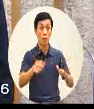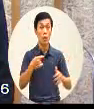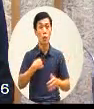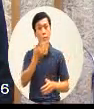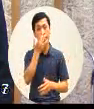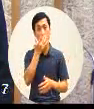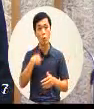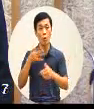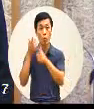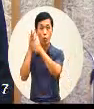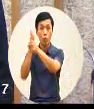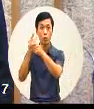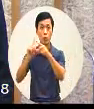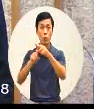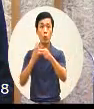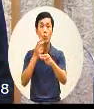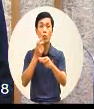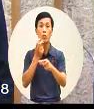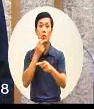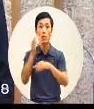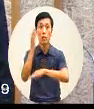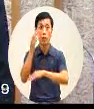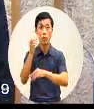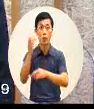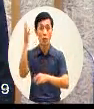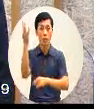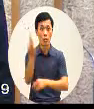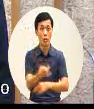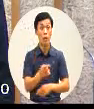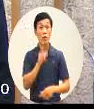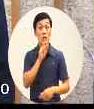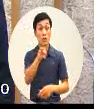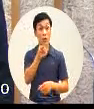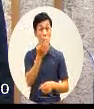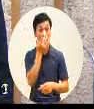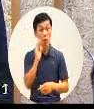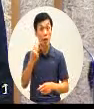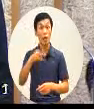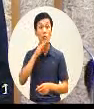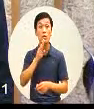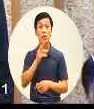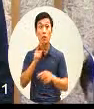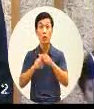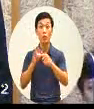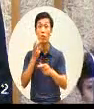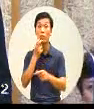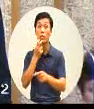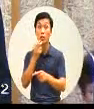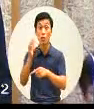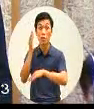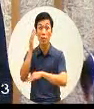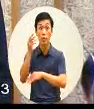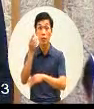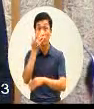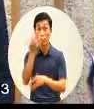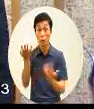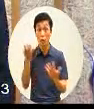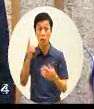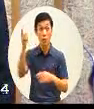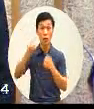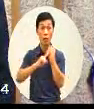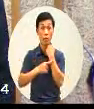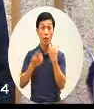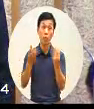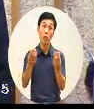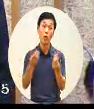几落届啊？ 你不了解是中央不了解， 中央嘛不了解， 中央也不了解， 伊无办法嘛，伊今日